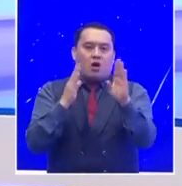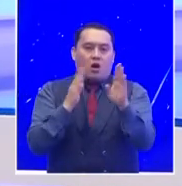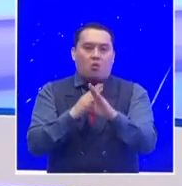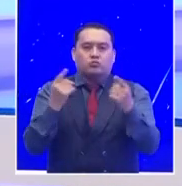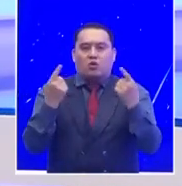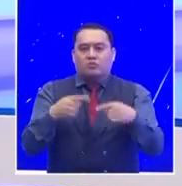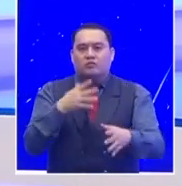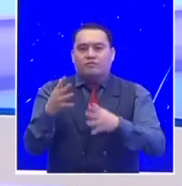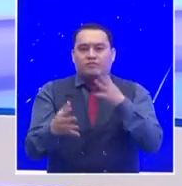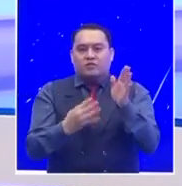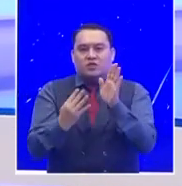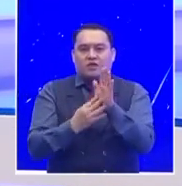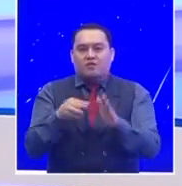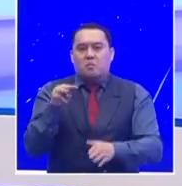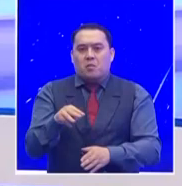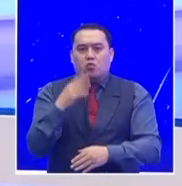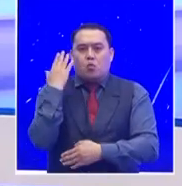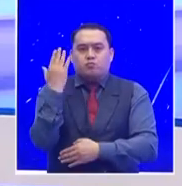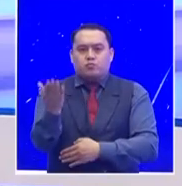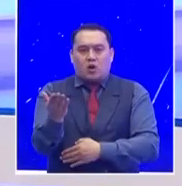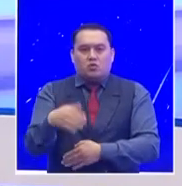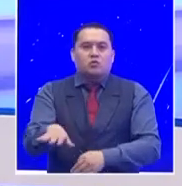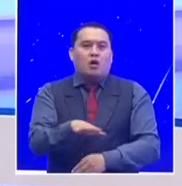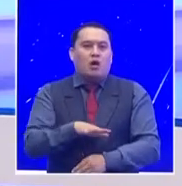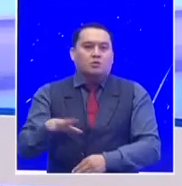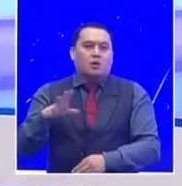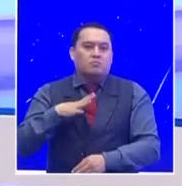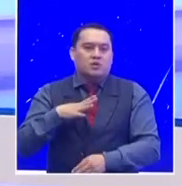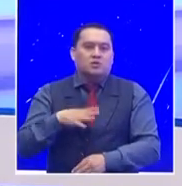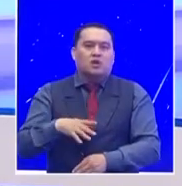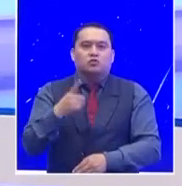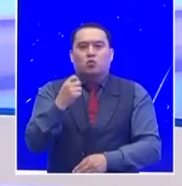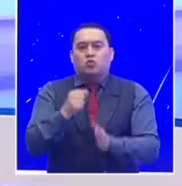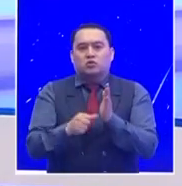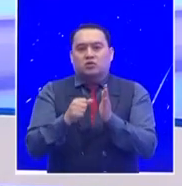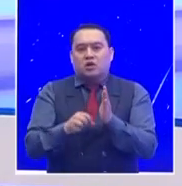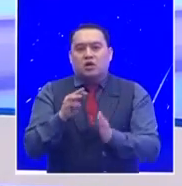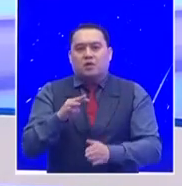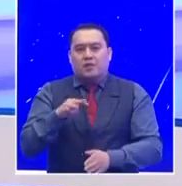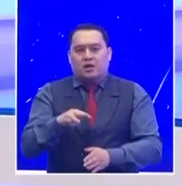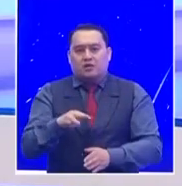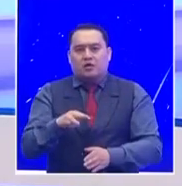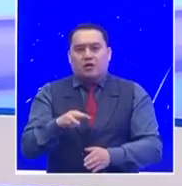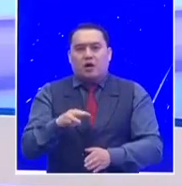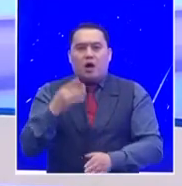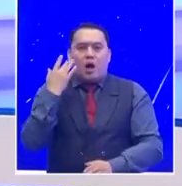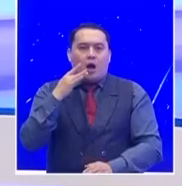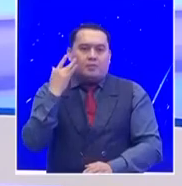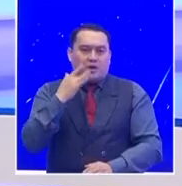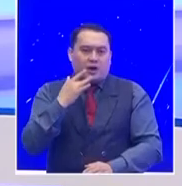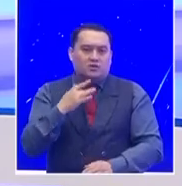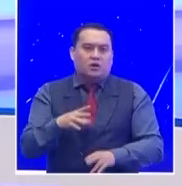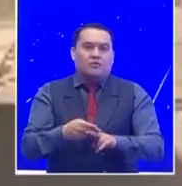заграждения высотой 9 метров упали на мексиканскую территорию. Это произошло примерно в 160 километрах к востоку от